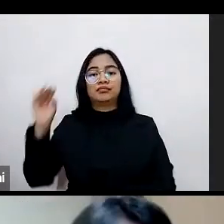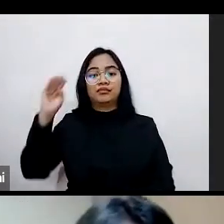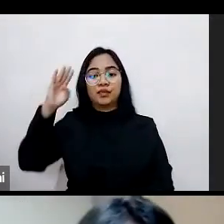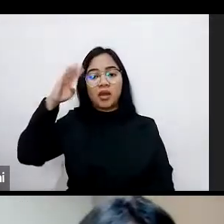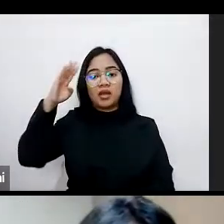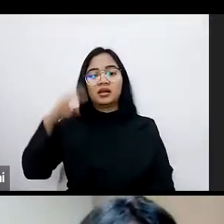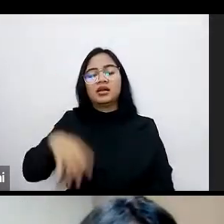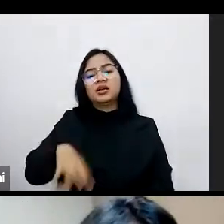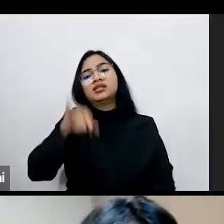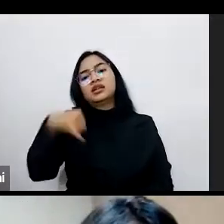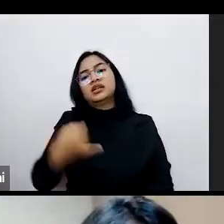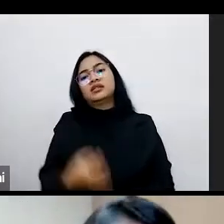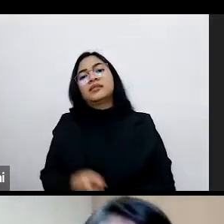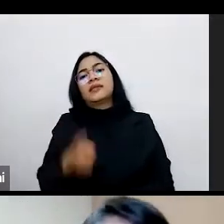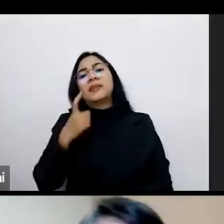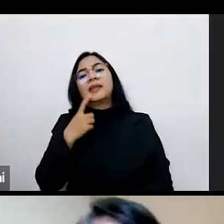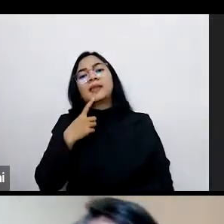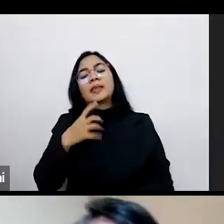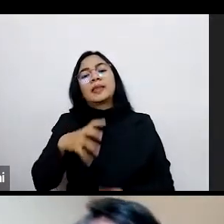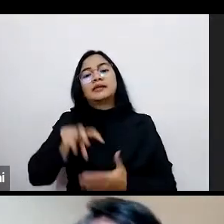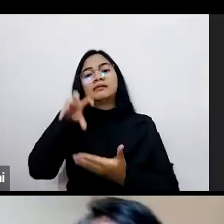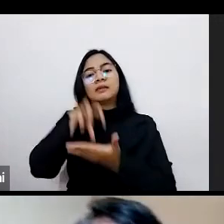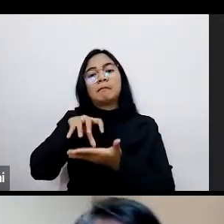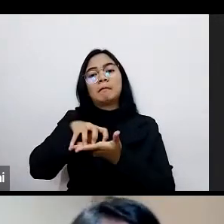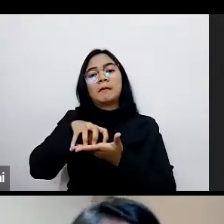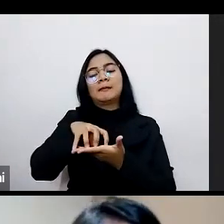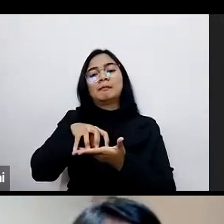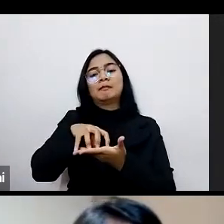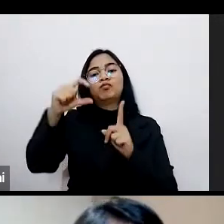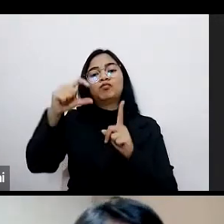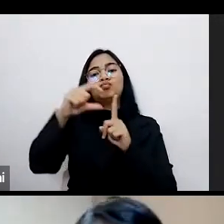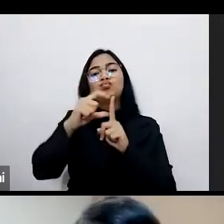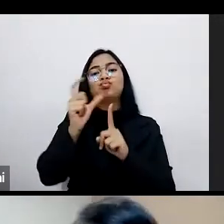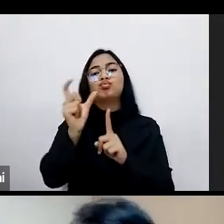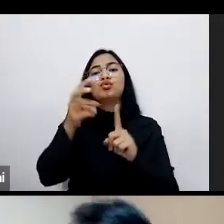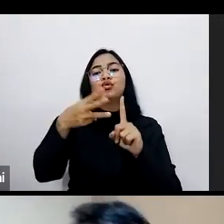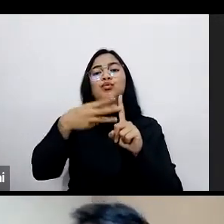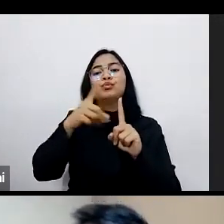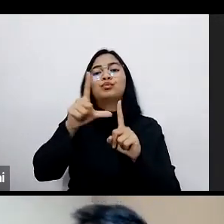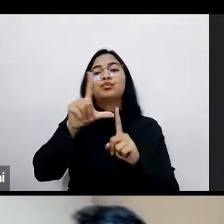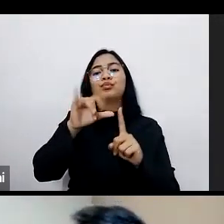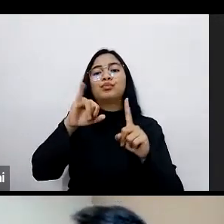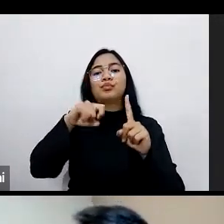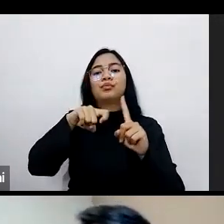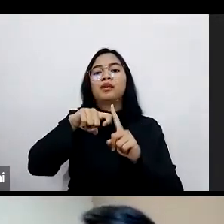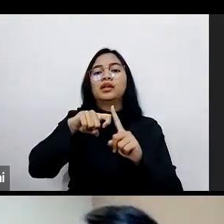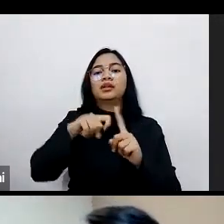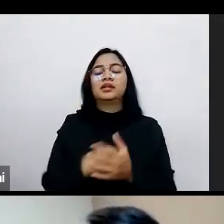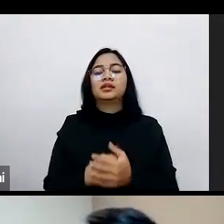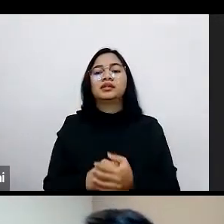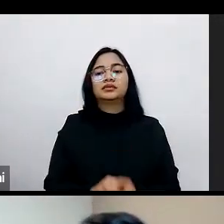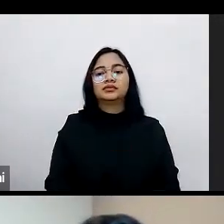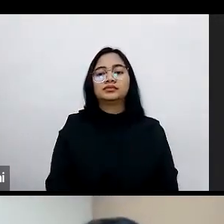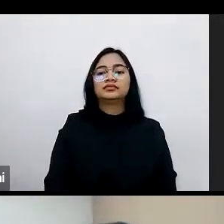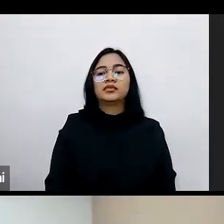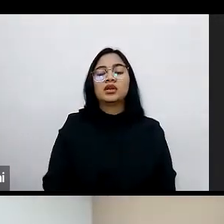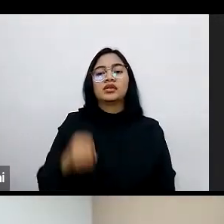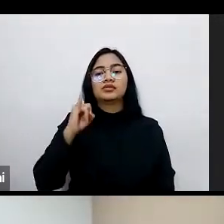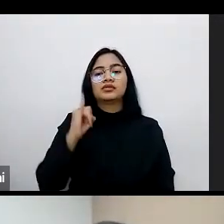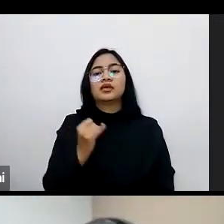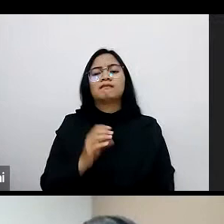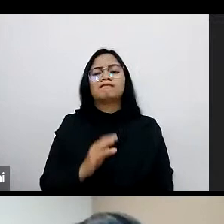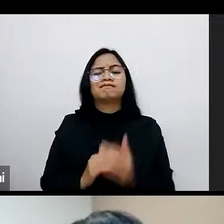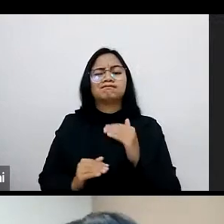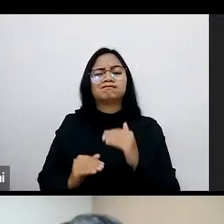Jadi soal ruang publik, bagaimana akademisi perempuan ini berada di ruang publik ini juga sangat penting ya,